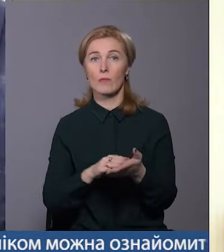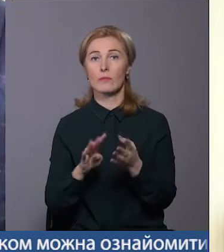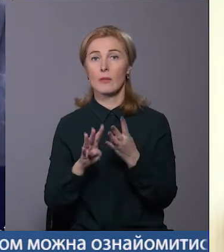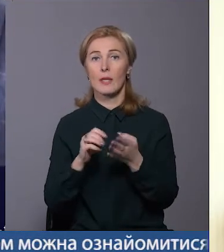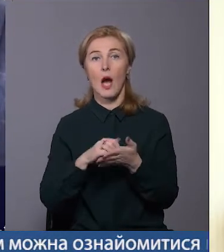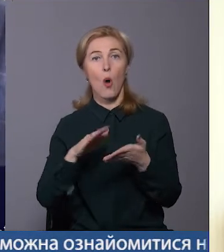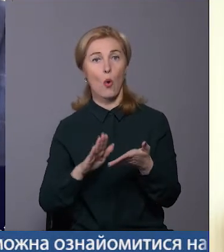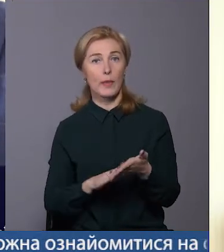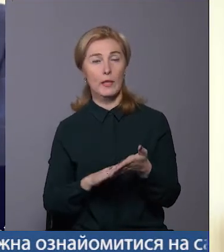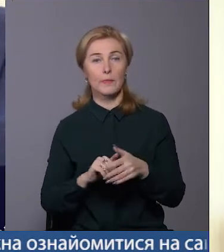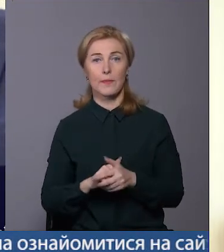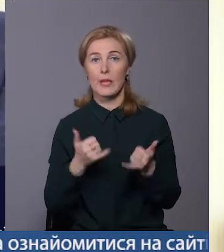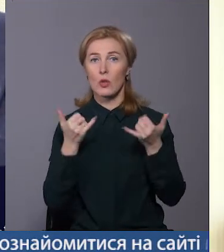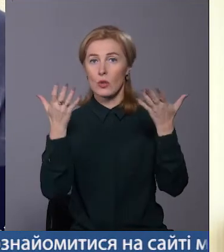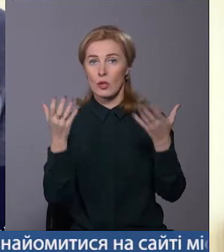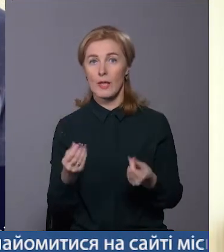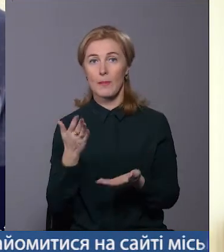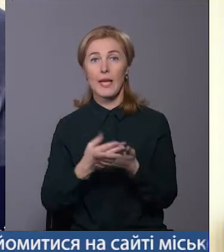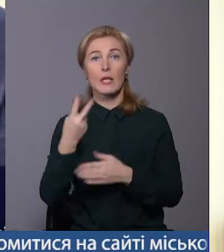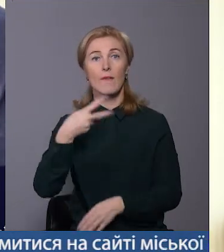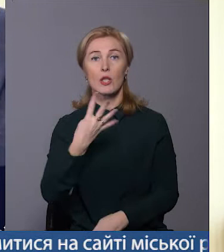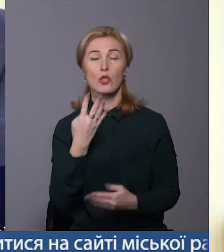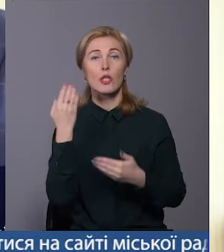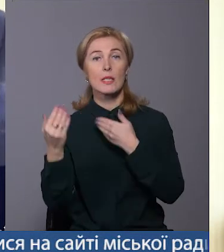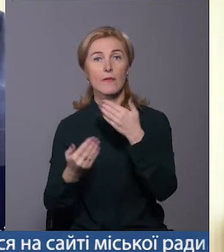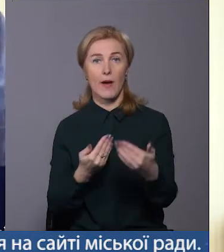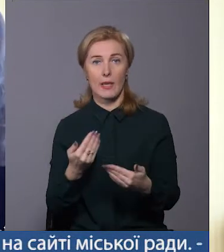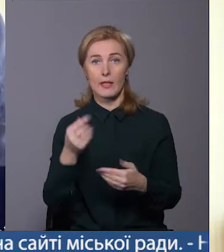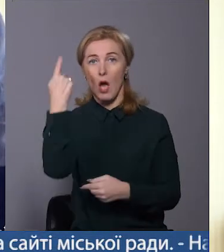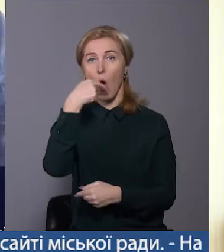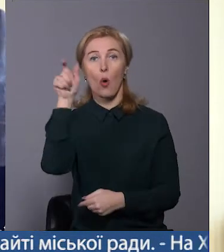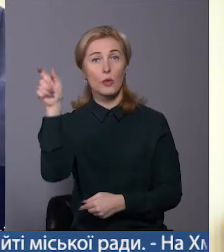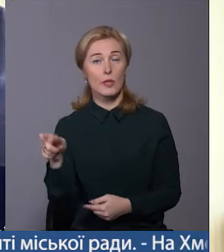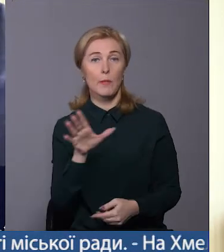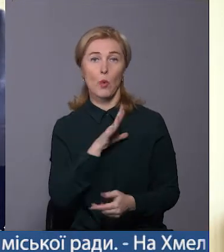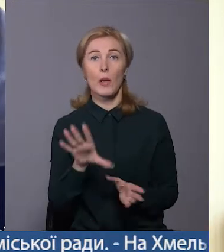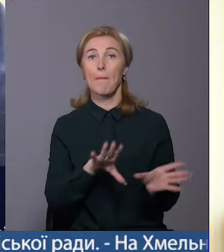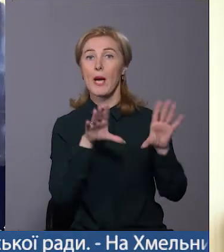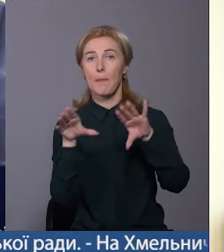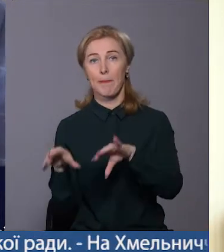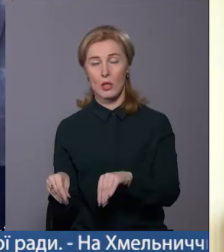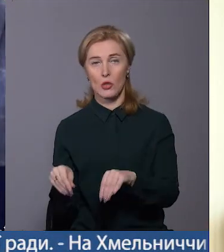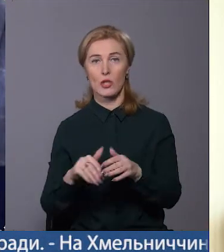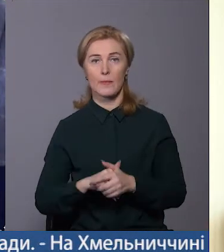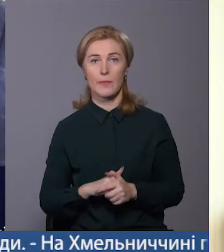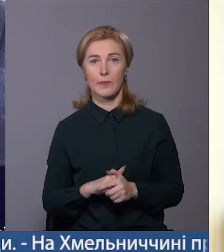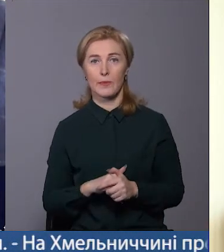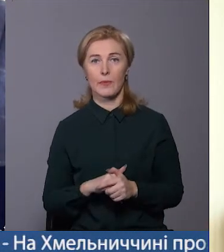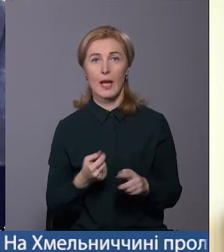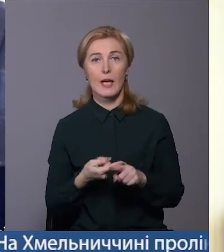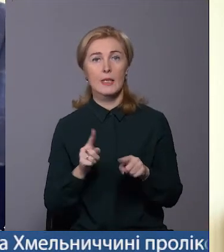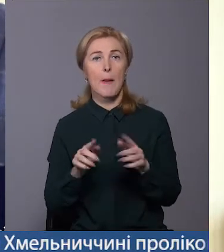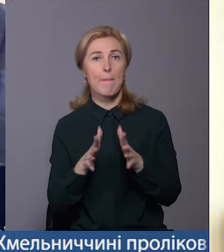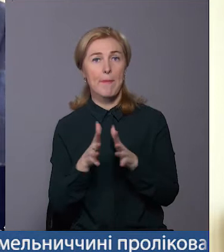облік. На сьогоднішній день ми маємо 24 звернення осіб, які були переміщені, переїхали. Як правило, це в